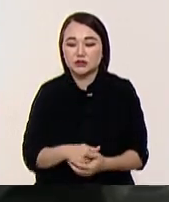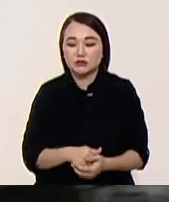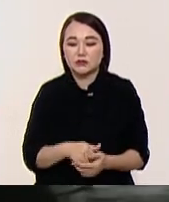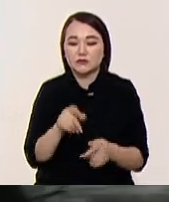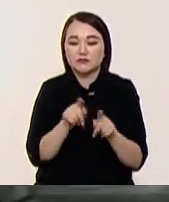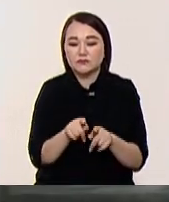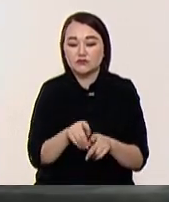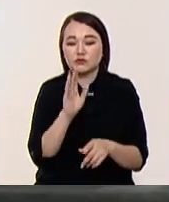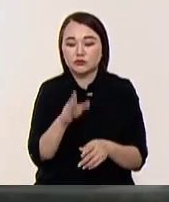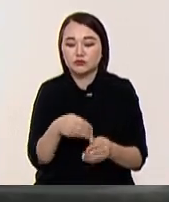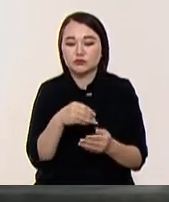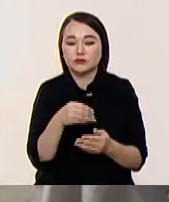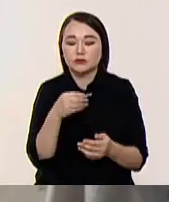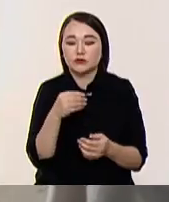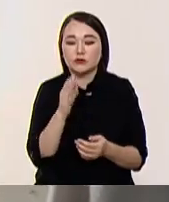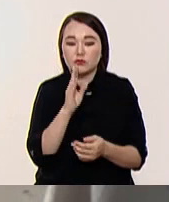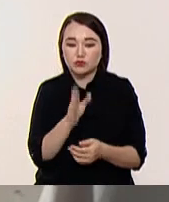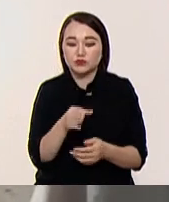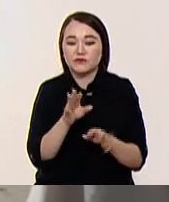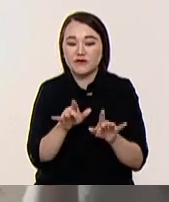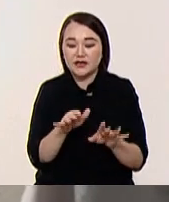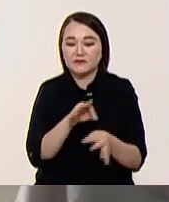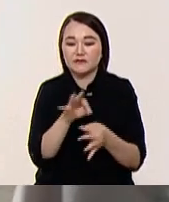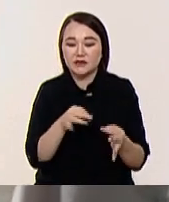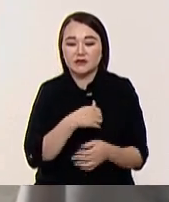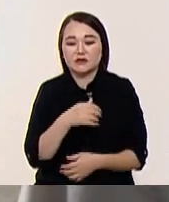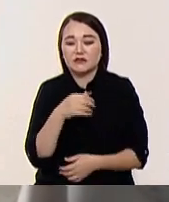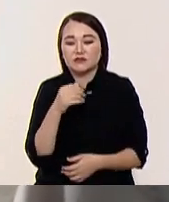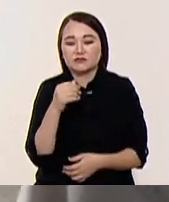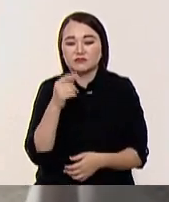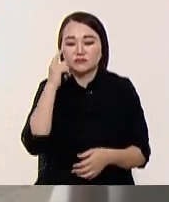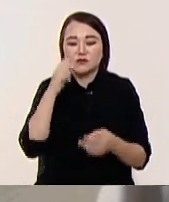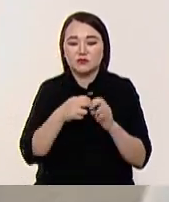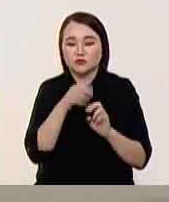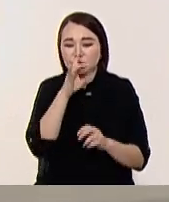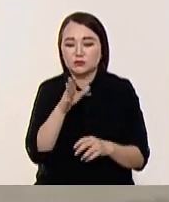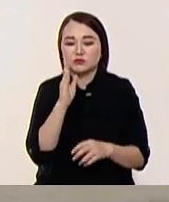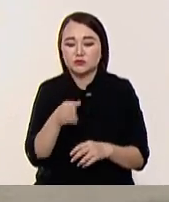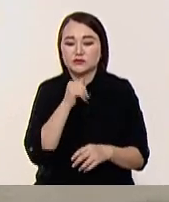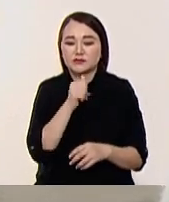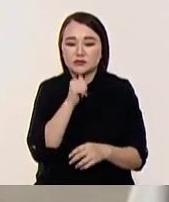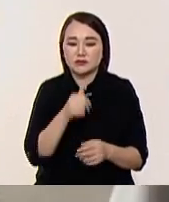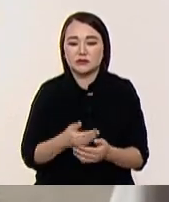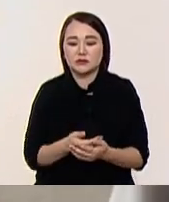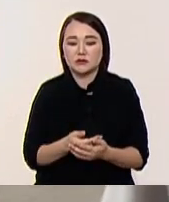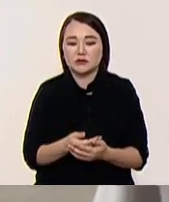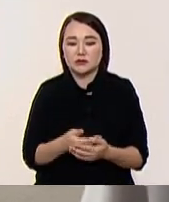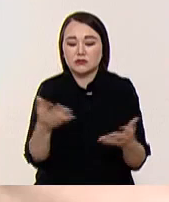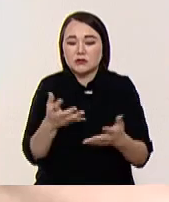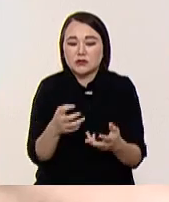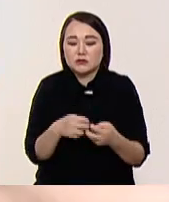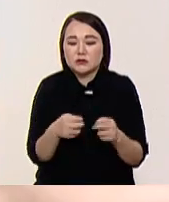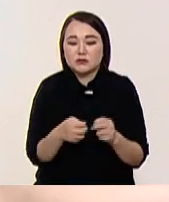Все равно будете варить? Ну, конечно, будем варить. Не парюсь, если честно говоря. Будет сахар. Какие